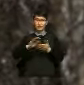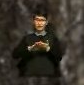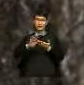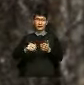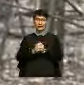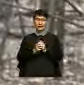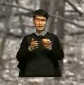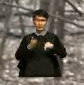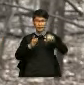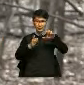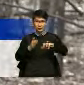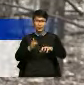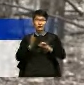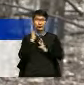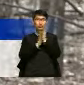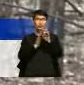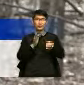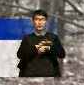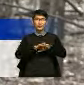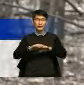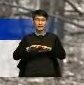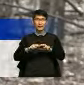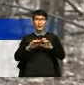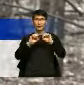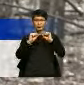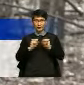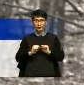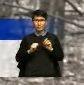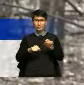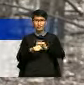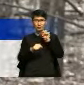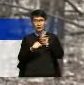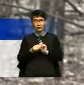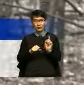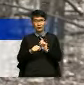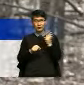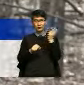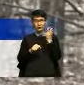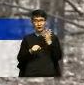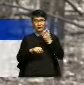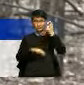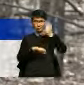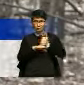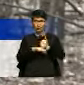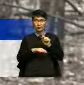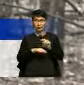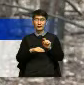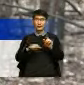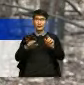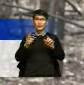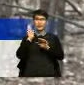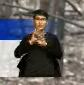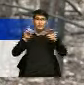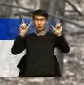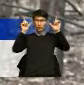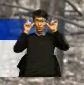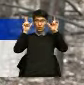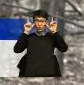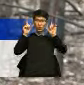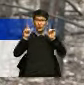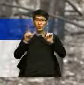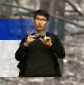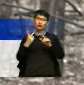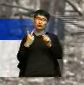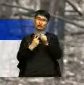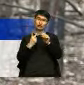이 안에서 실제 광릉숲에서 얼마나 적응을 잘하고 그리고 특성이 어떻게 되는지 자체적으로 조사를 해서 그 장수하늘소에 사육하는 개소수를